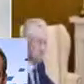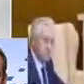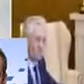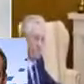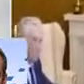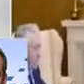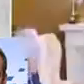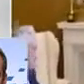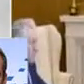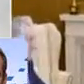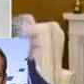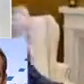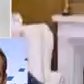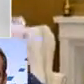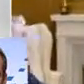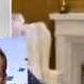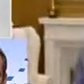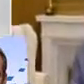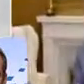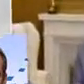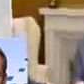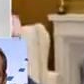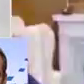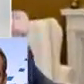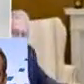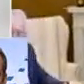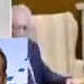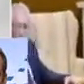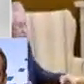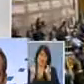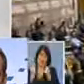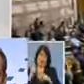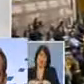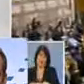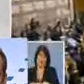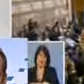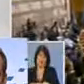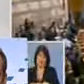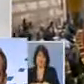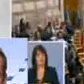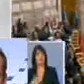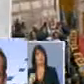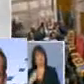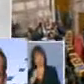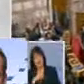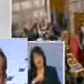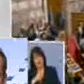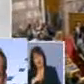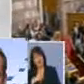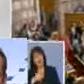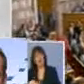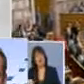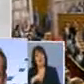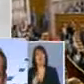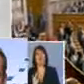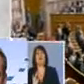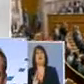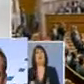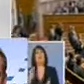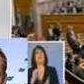συγκεκριμένα χρονοδιαγράμματα εντός των οποίων θα εκδικάζονται οι υποθέσεις με ποινές και για τα μέλη του Πειθαρχικού Συμβουλίου σε περίπτωση